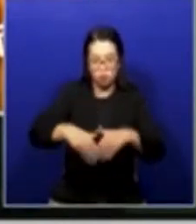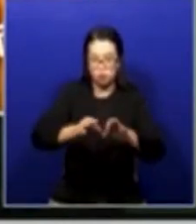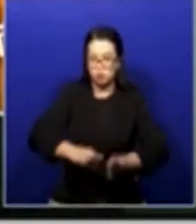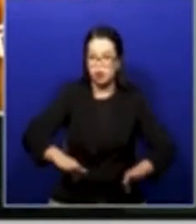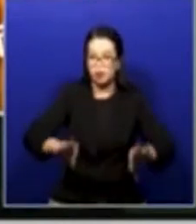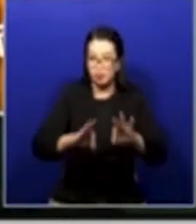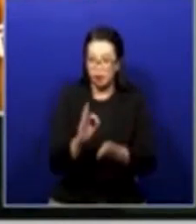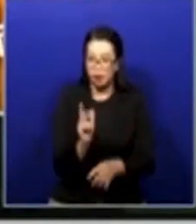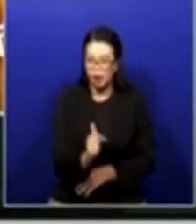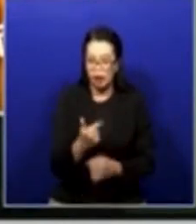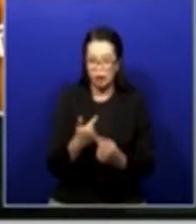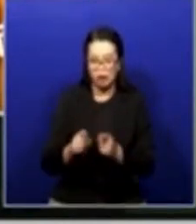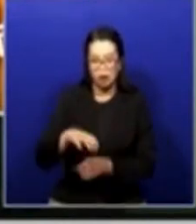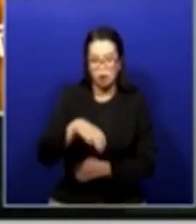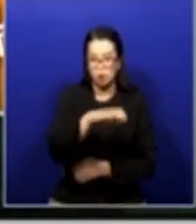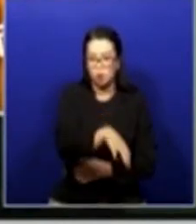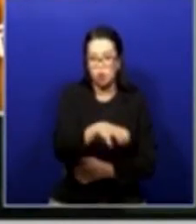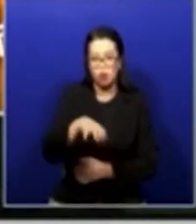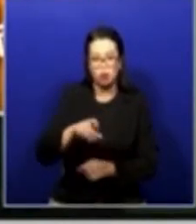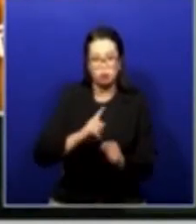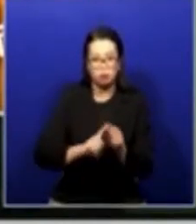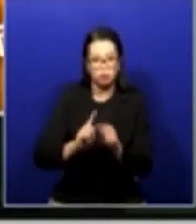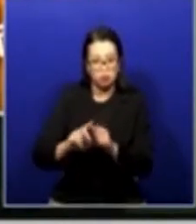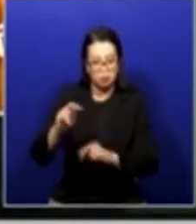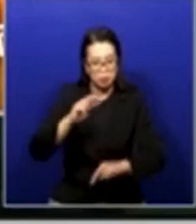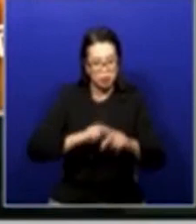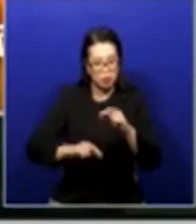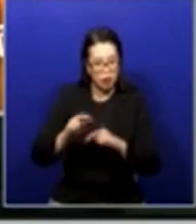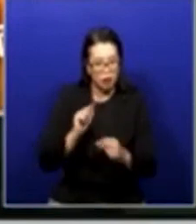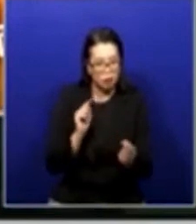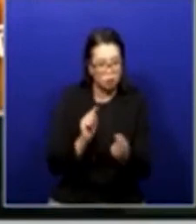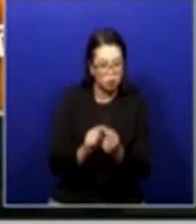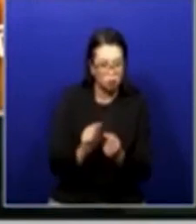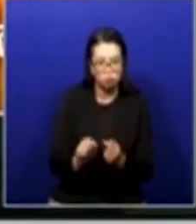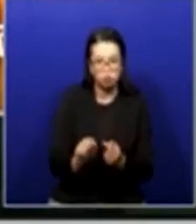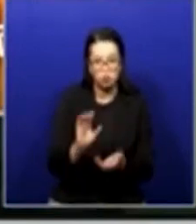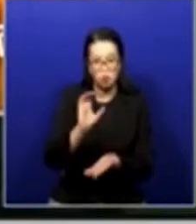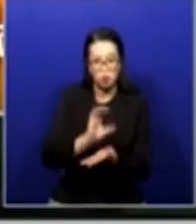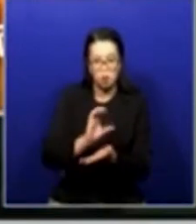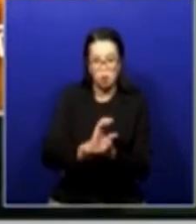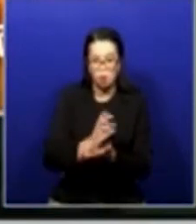และคงไม่มีหน่วยงานไหนในการที่จะพิจารณาเหลืองบเป็น